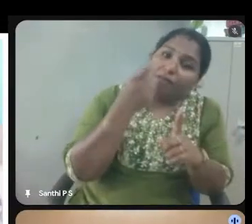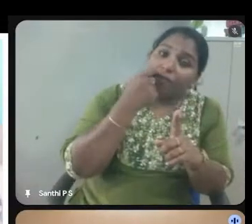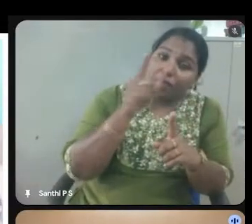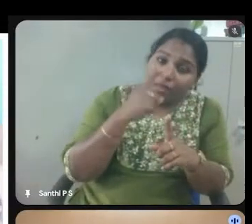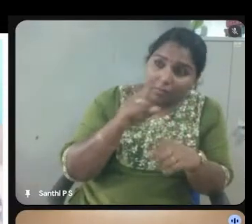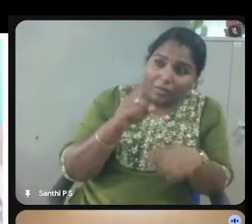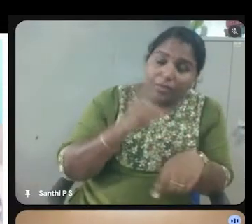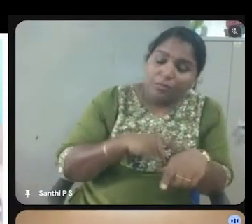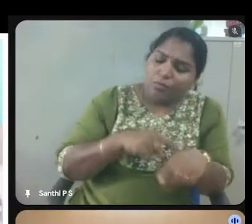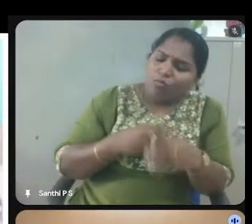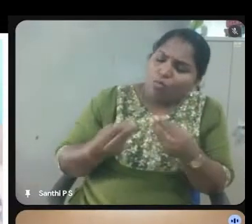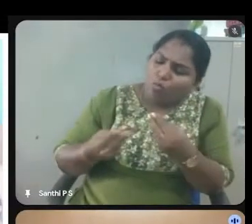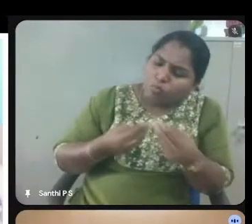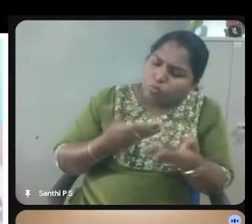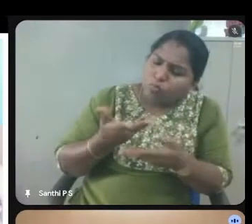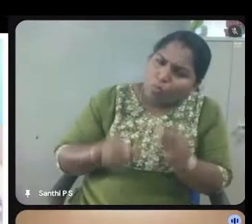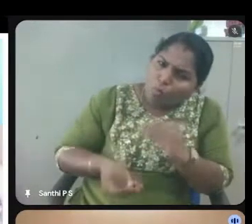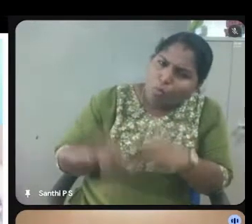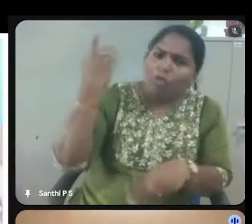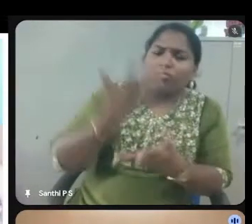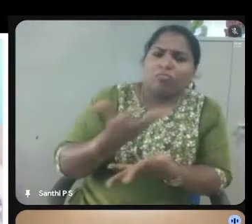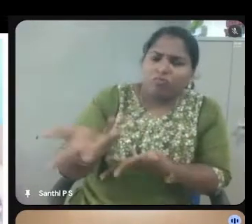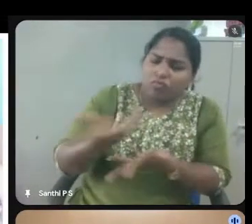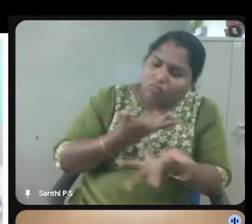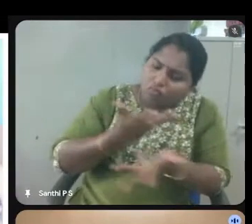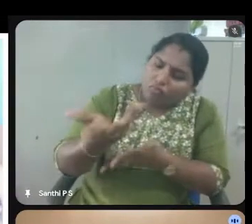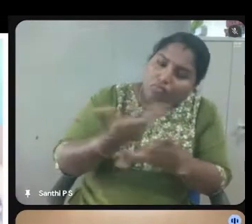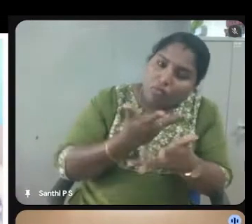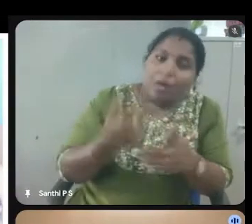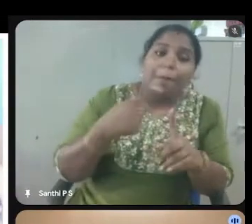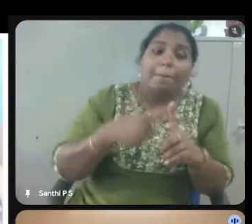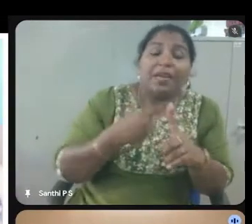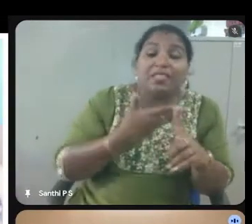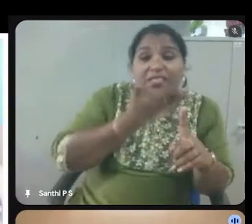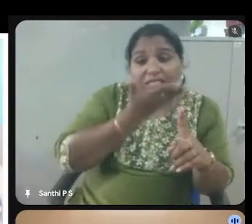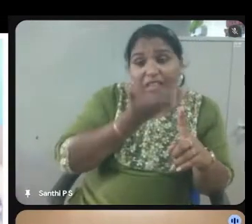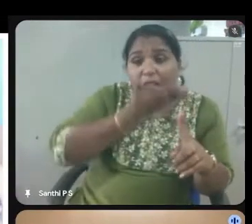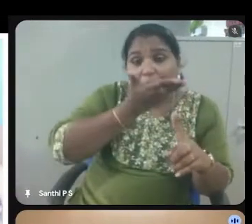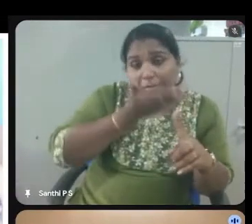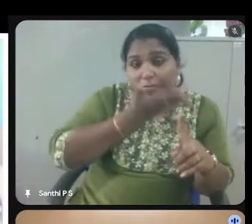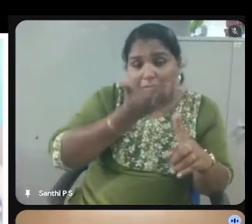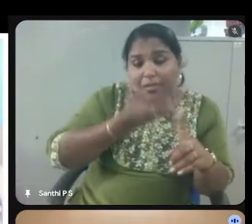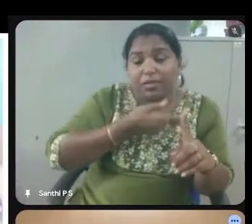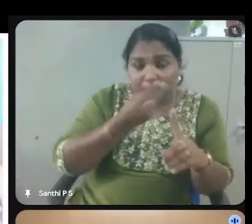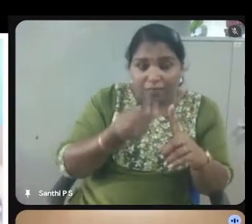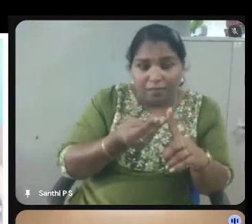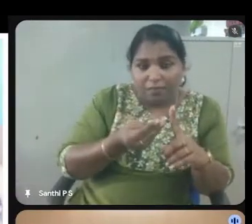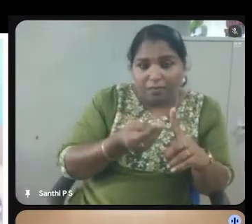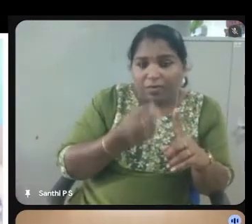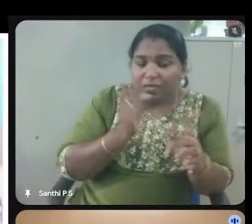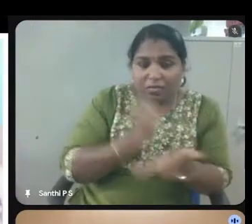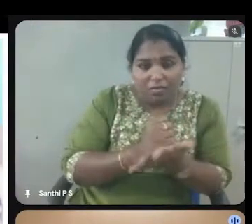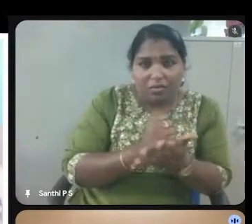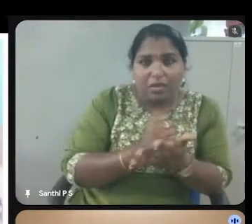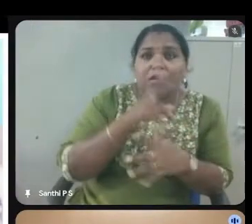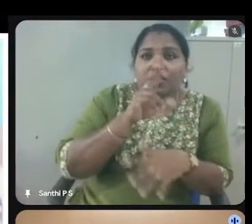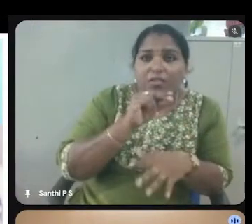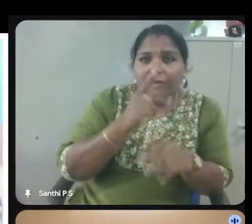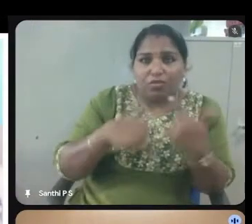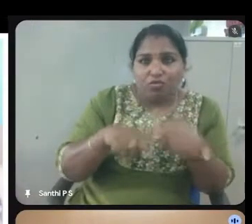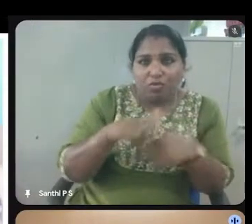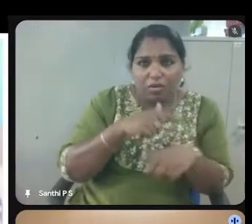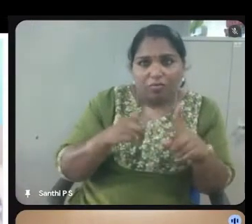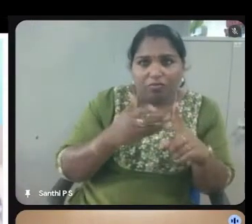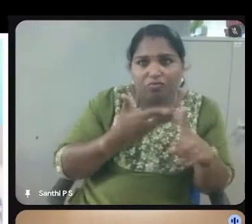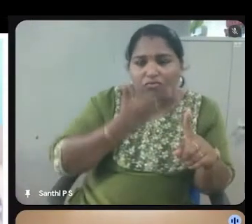ക്വാളിറ്റി ഇംപ്രൂവ് ചെയ്യാനുള്ള ടിപ്സ് നമ്മൾ പറഞ്ഞു കൊടുക്കും. അതുപോലെ തന്നെ ഇപ്പൊ തെറപ്പി, അതായത് നല്ലൊരു ലാംഗ്വേജ് സ്റ്റിമുലേഷൻ കിട്ടണം കുട്ടിക്ക്. ഇപ്പൊ സ്പീച്ച് തെറപ്പി ആവശ്യമെങ്കിൽ അതുപോലെ